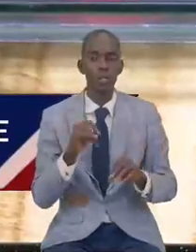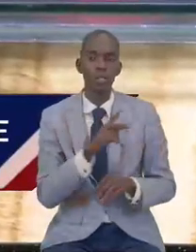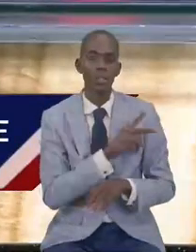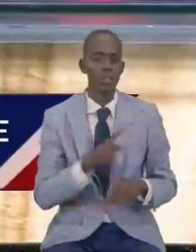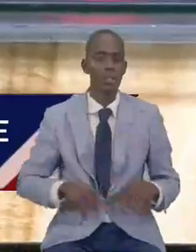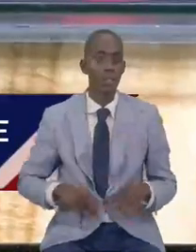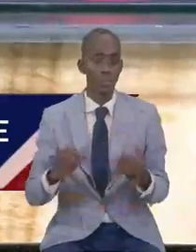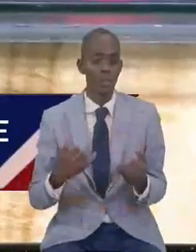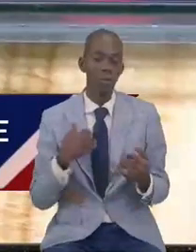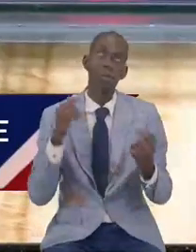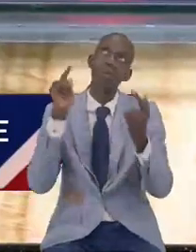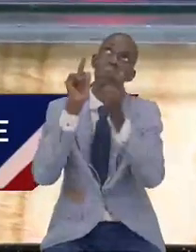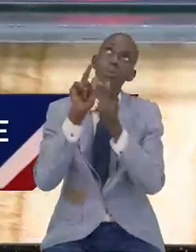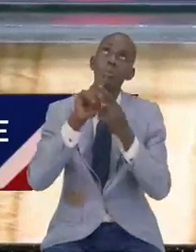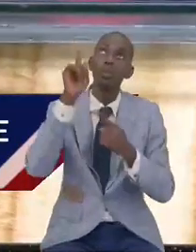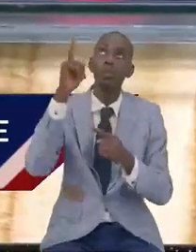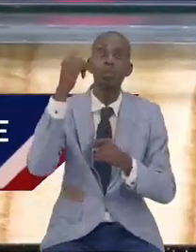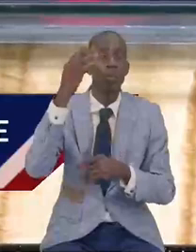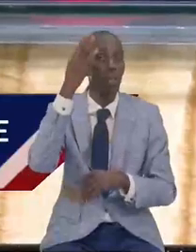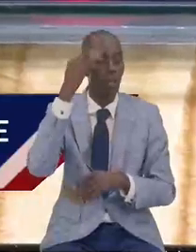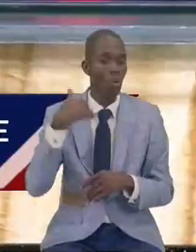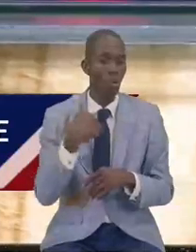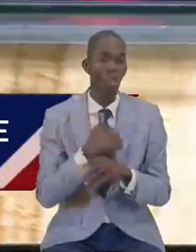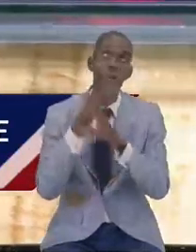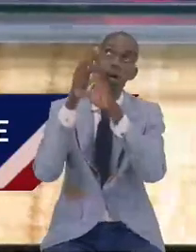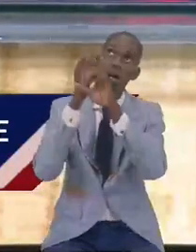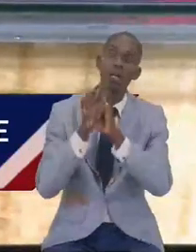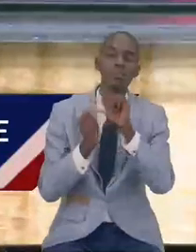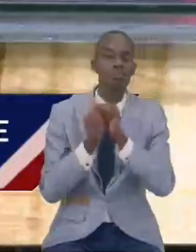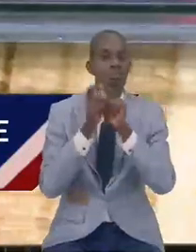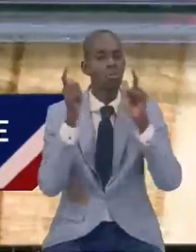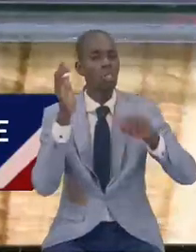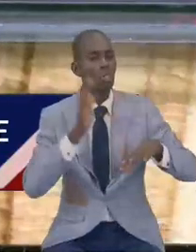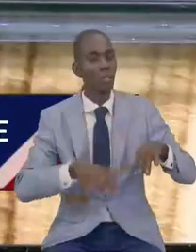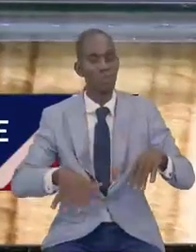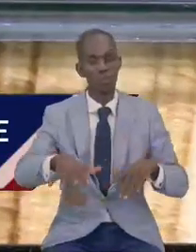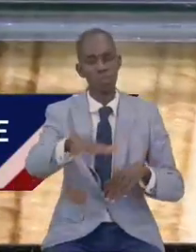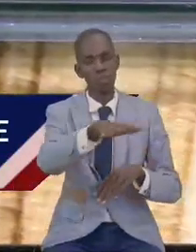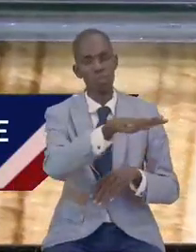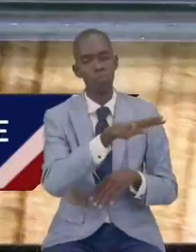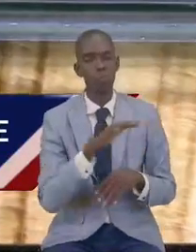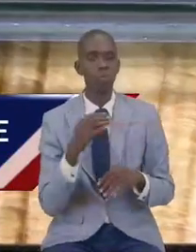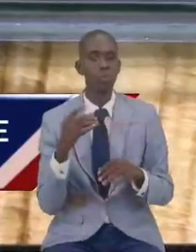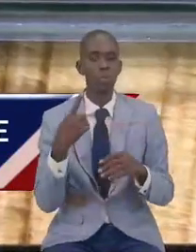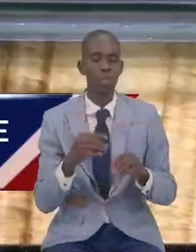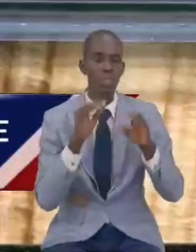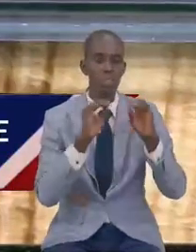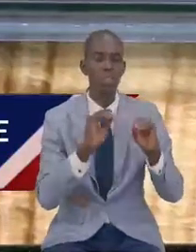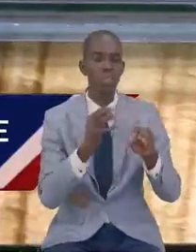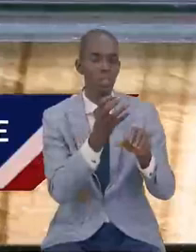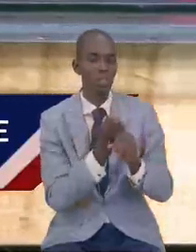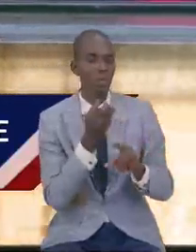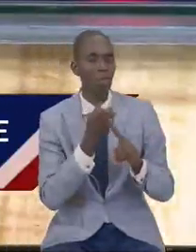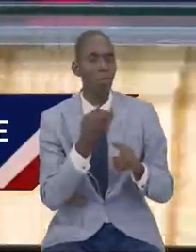lui. Et la connaissance que nous avons, plus grande que ce qu'on enseigne à Babylone par